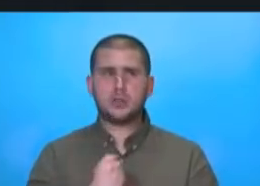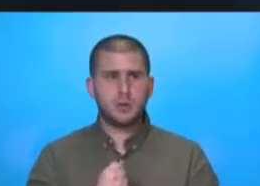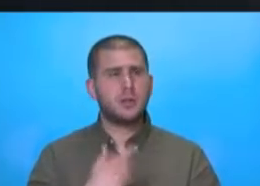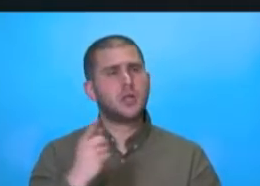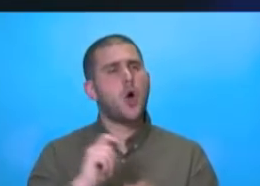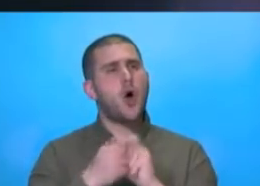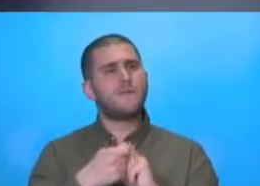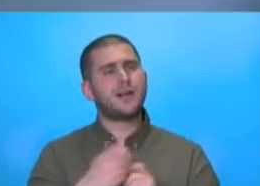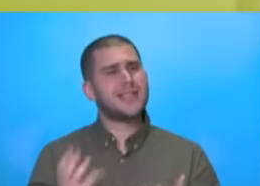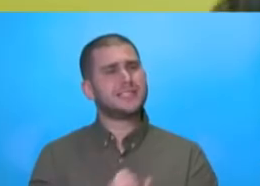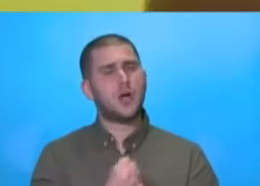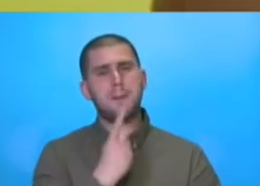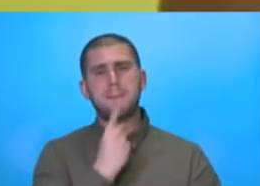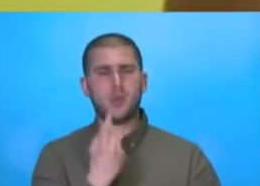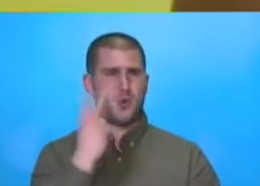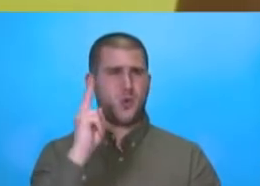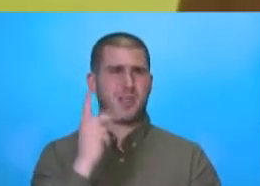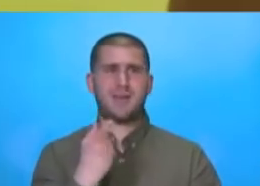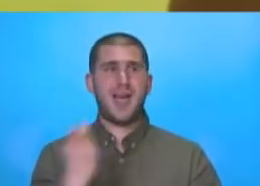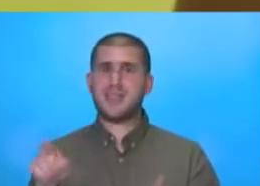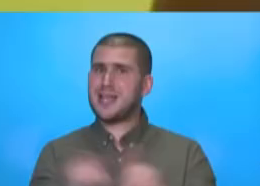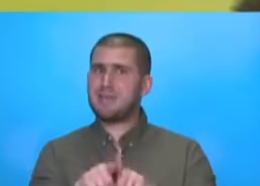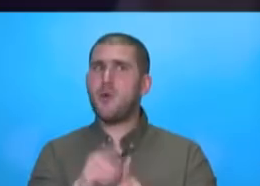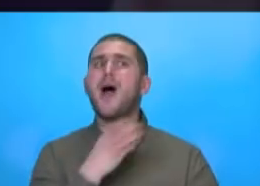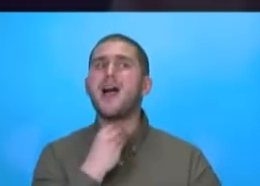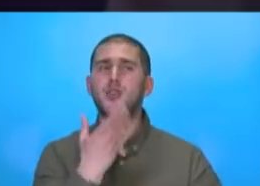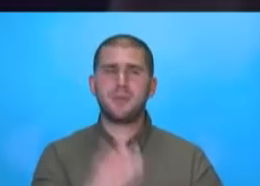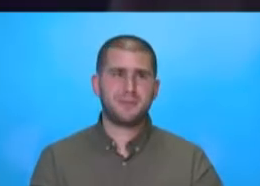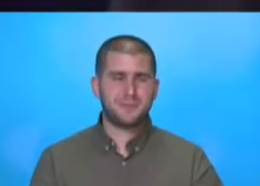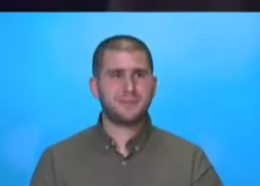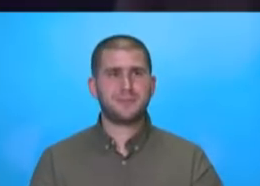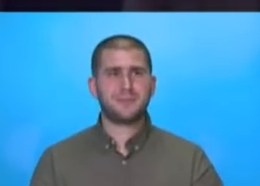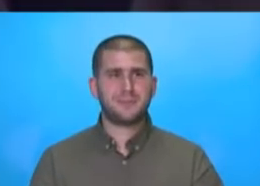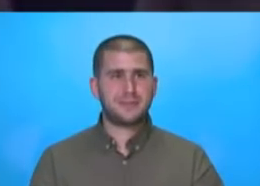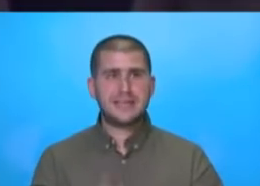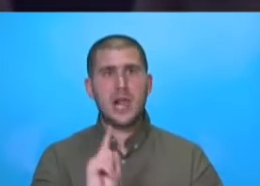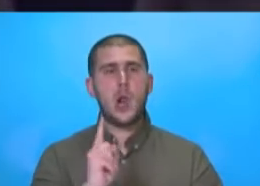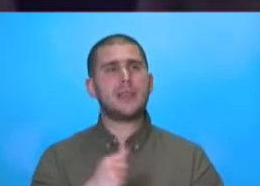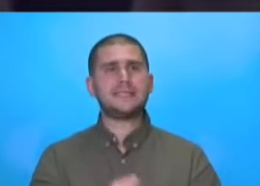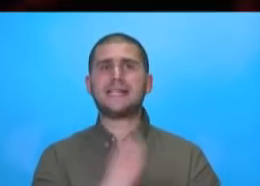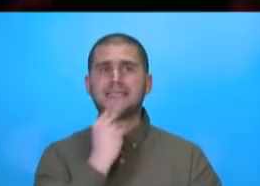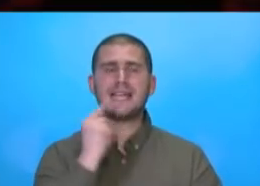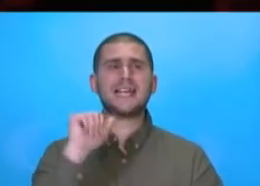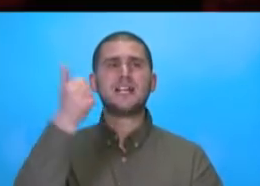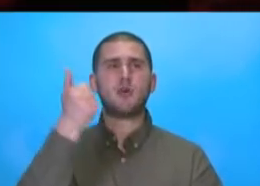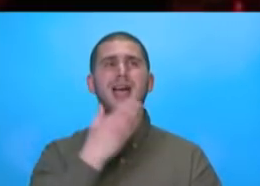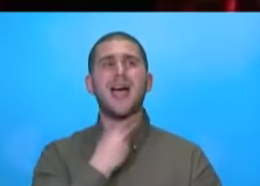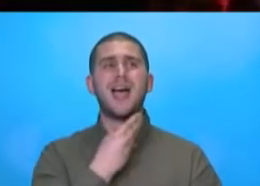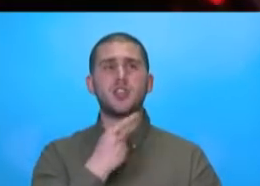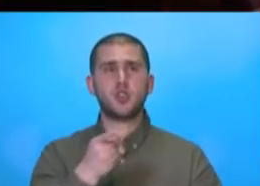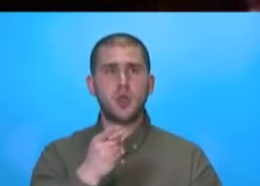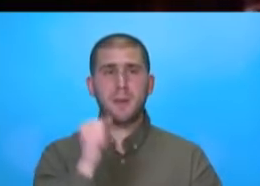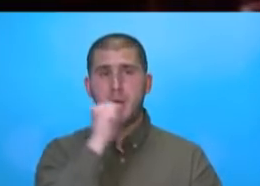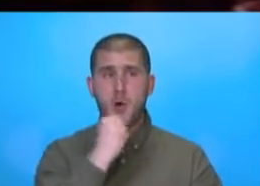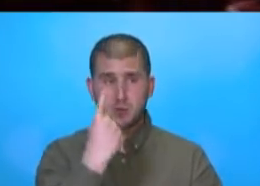את הניצחון להרבה יותר מתוק, ואין עליכם אתיופים. היא לא רק הנציגה הישראלית הראשונה ממוצא אתיופי